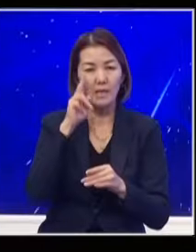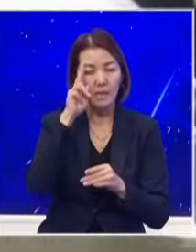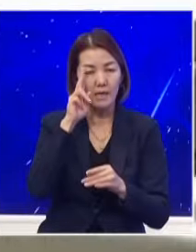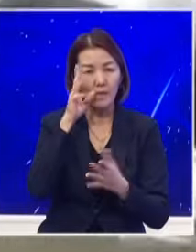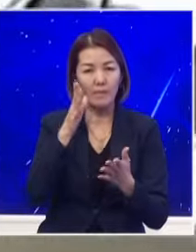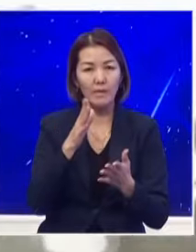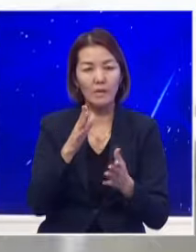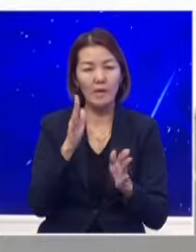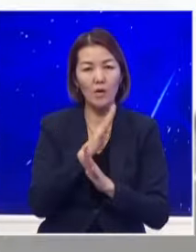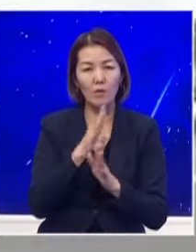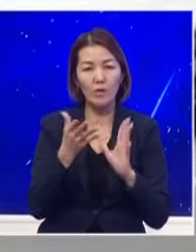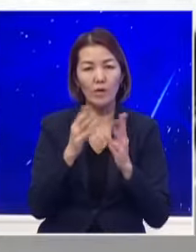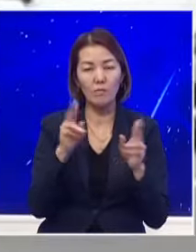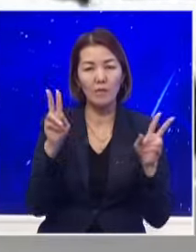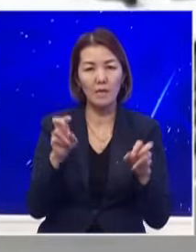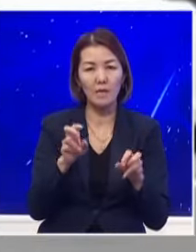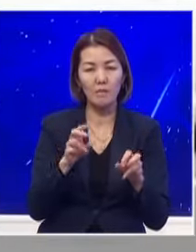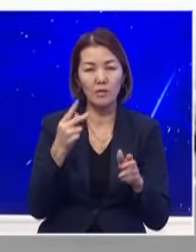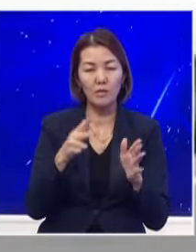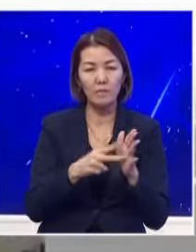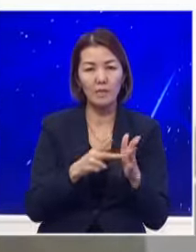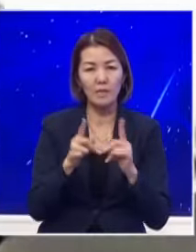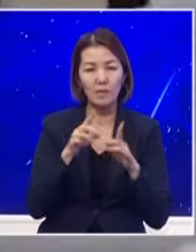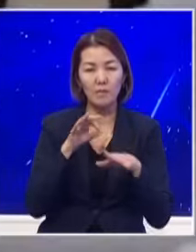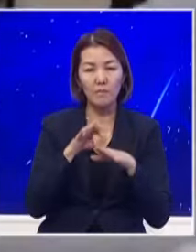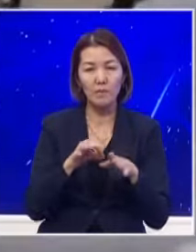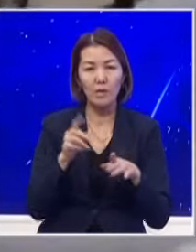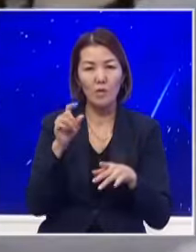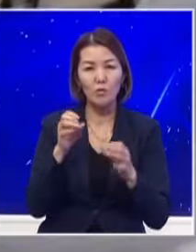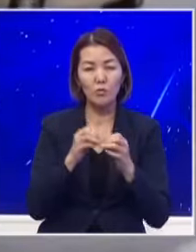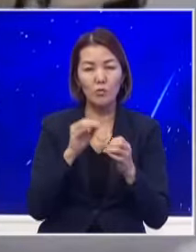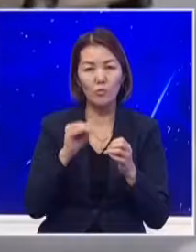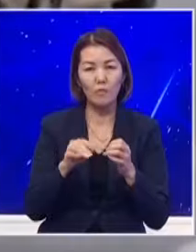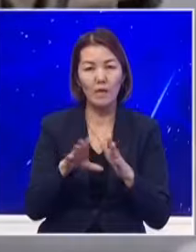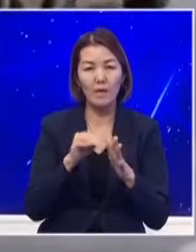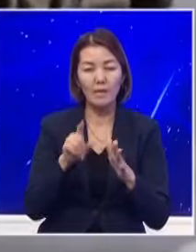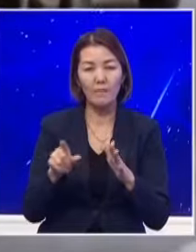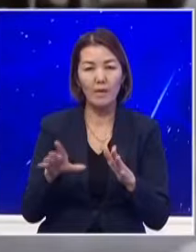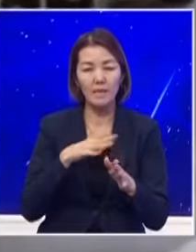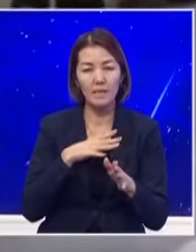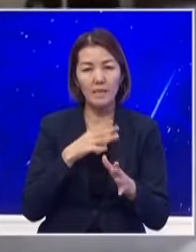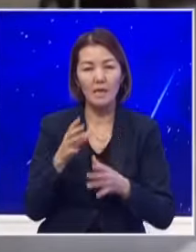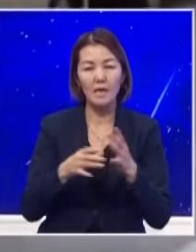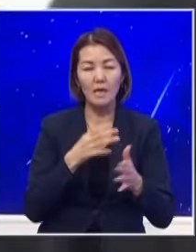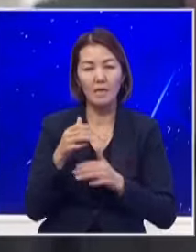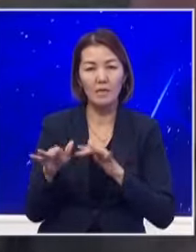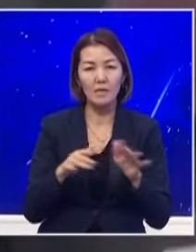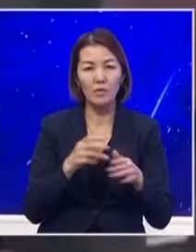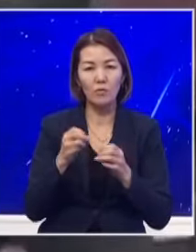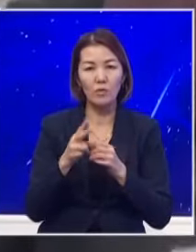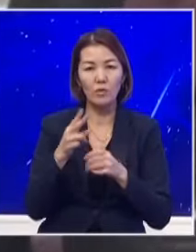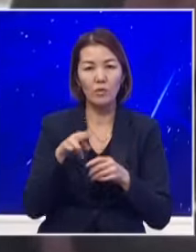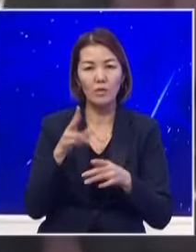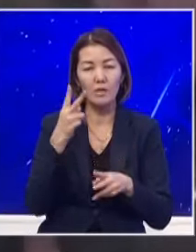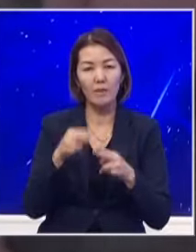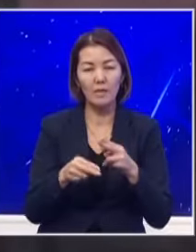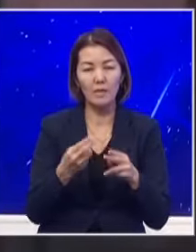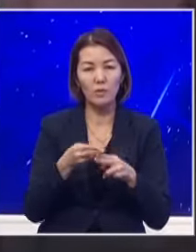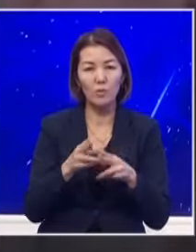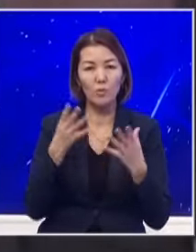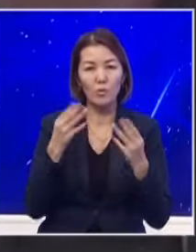Әмірліктерінде климат бойынша COP28 саммиті басталған. Оған 110 мыңнан аса делегат қатысуда. Халықаралық шара 12 желтоқсанда аяқталады. Сол